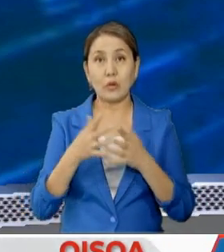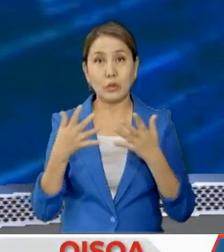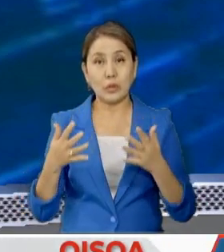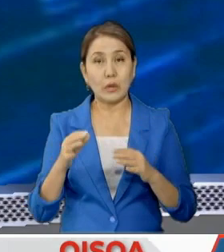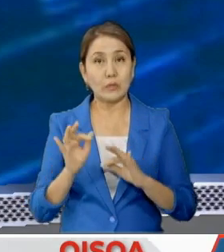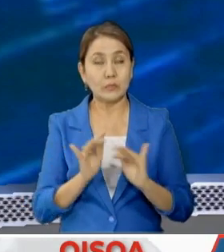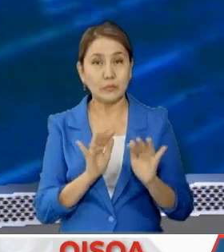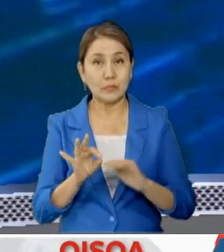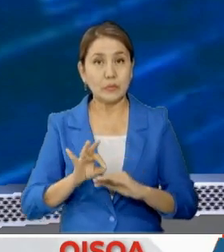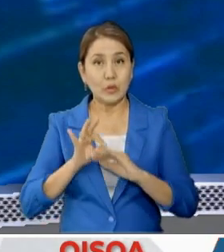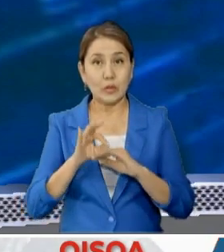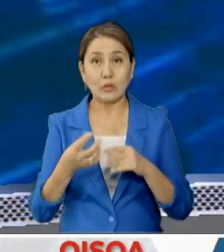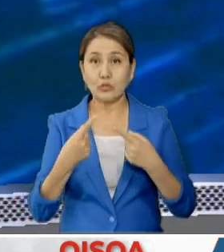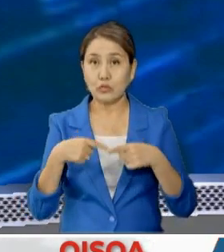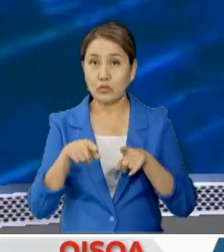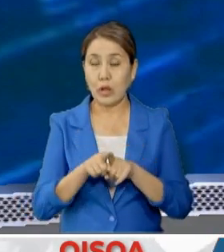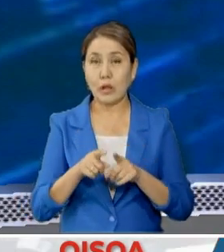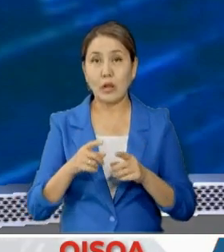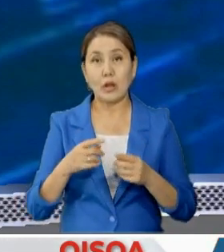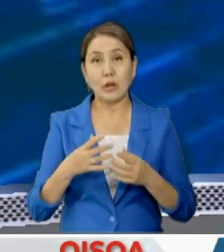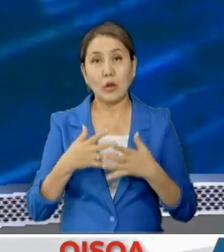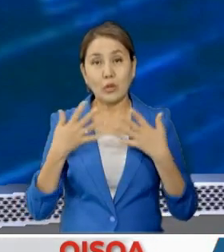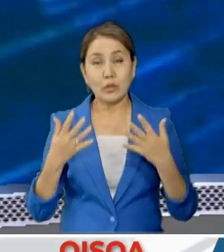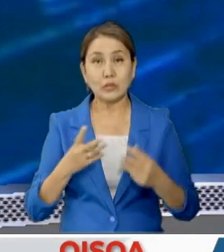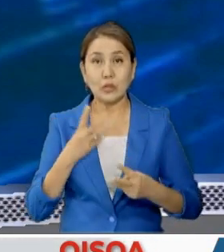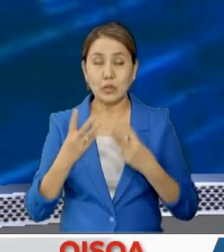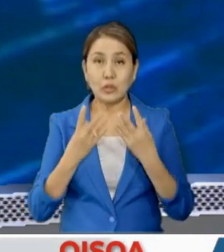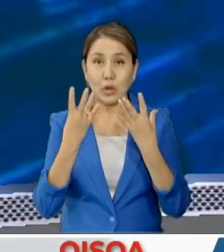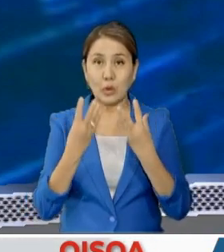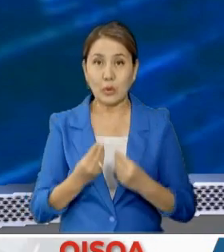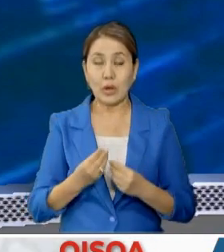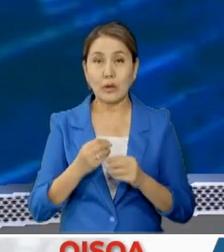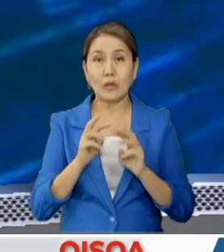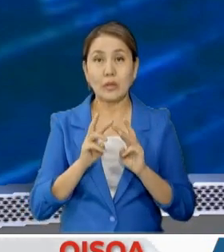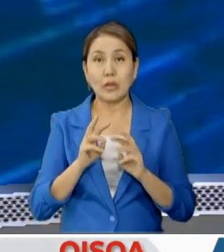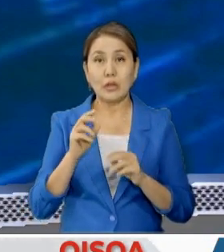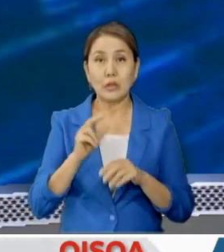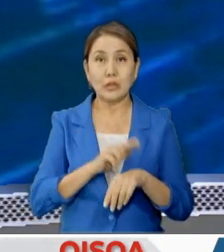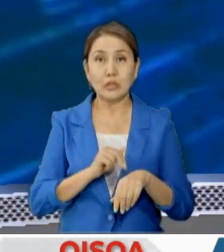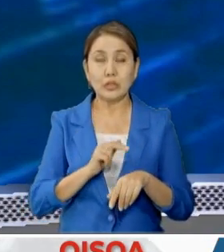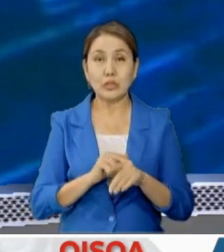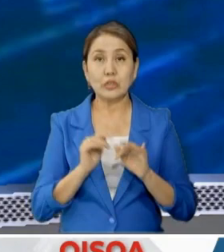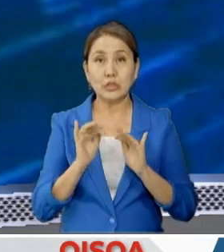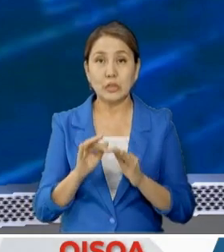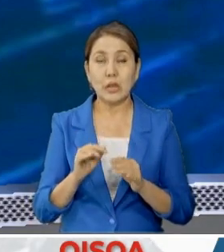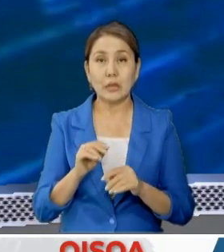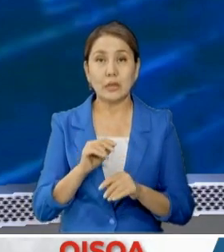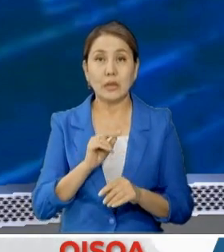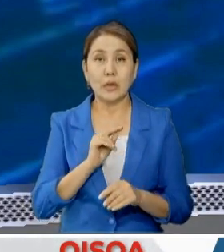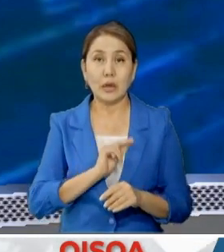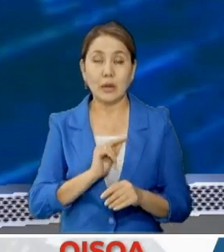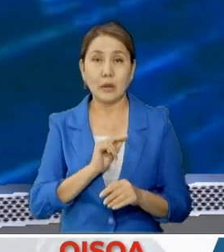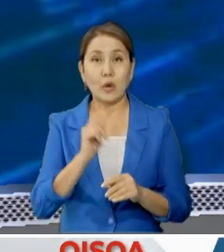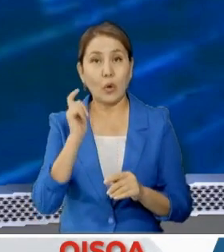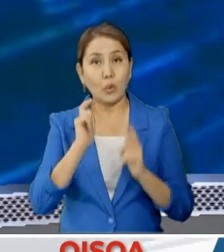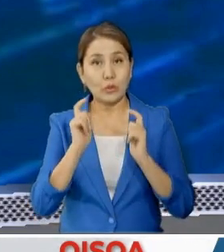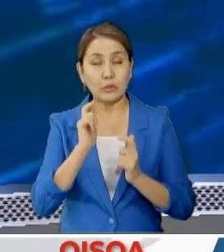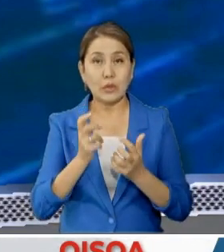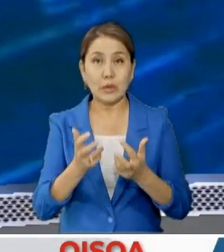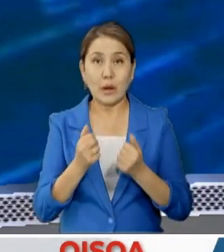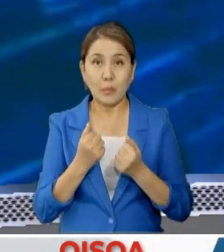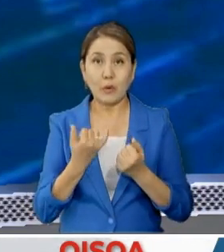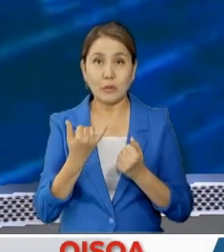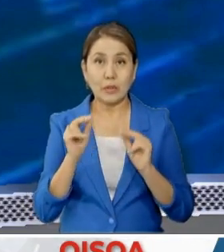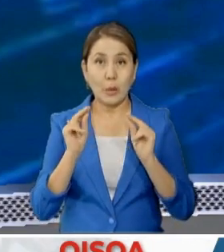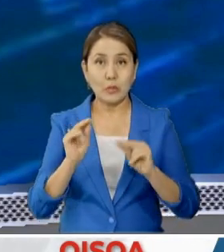o'ynaydi. Mana shunday shodiyona kunlarda Ichki ishlar vazirligi akademiyasiga qabul qilingan kursantlarning qasamyod qabul qilish marosimi